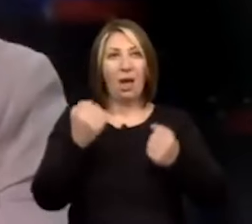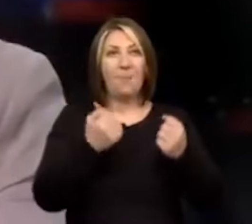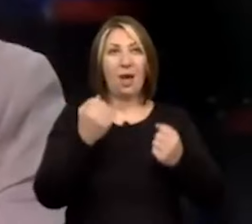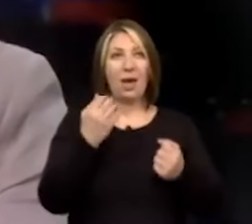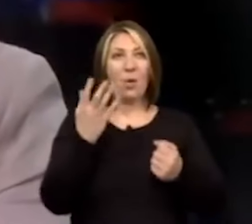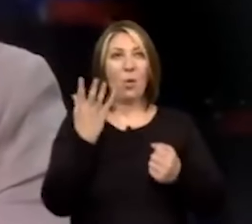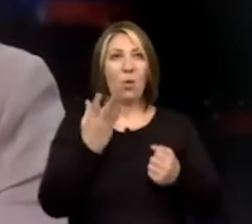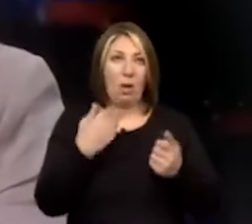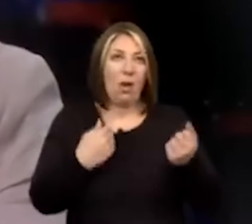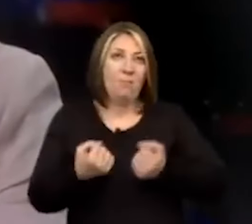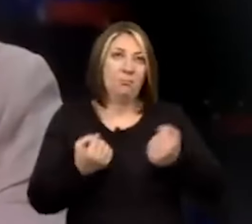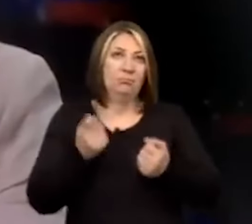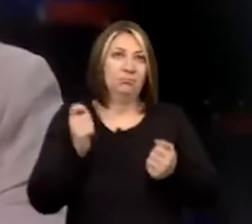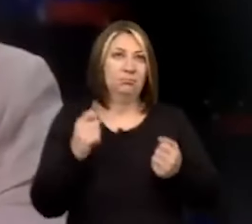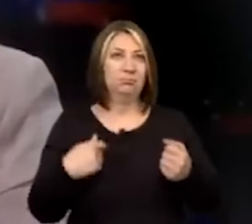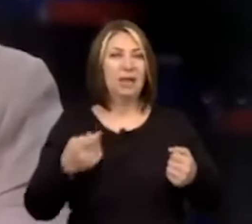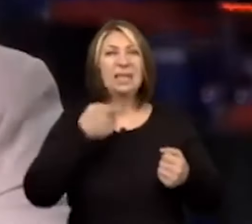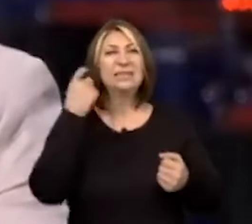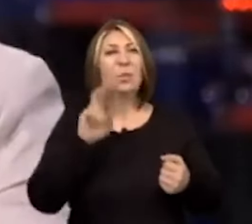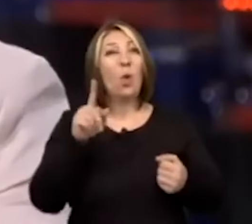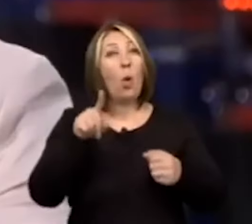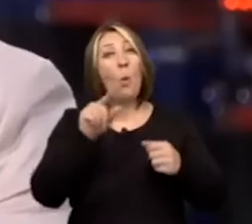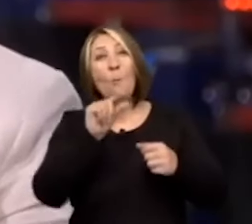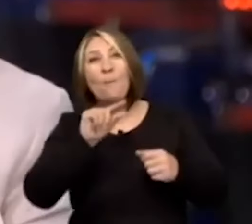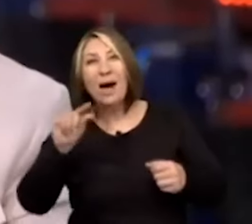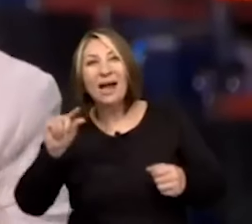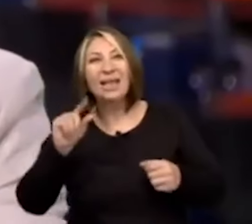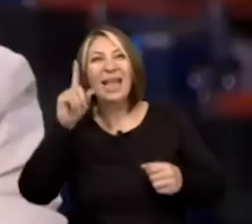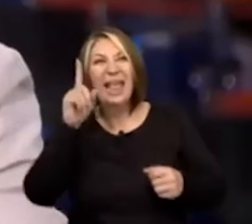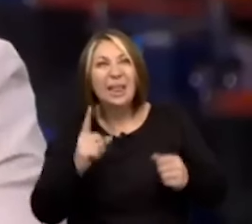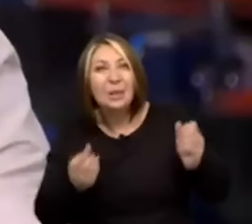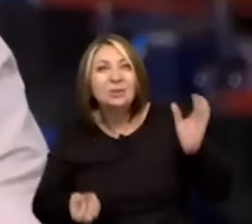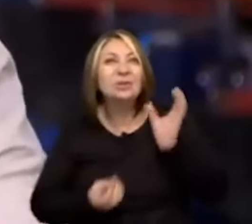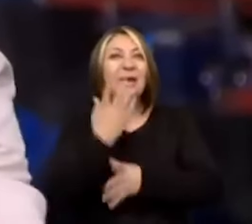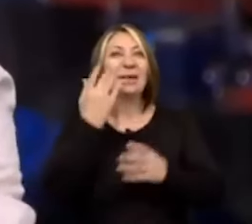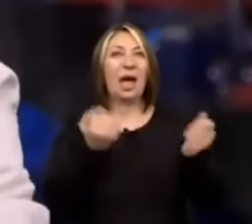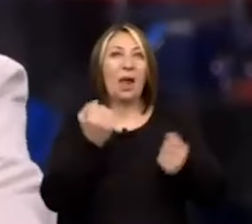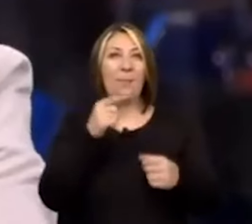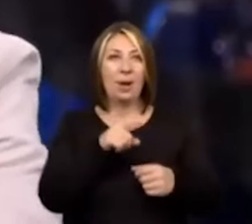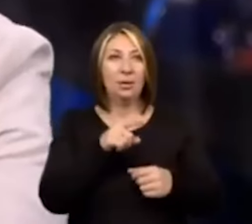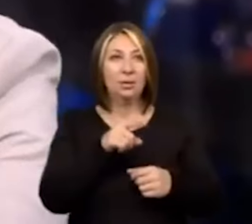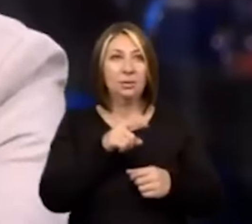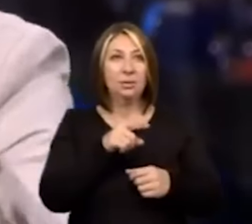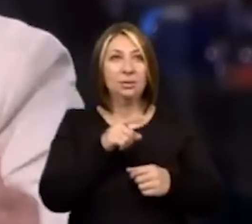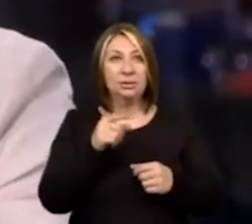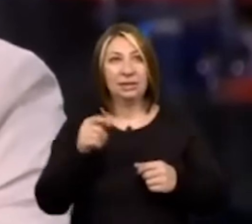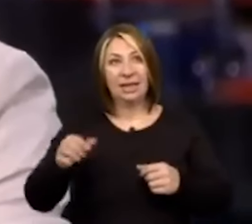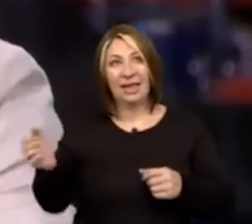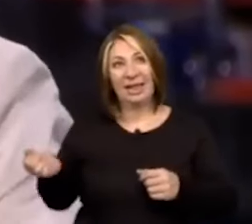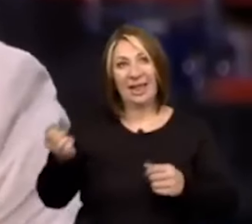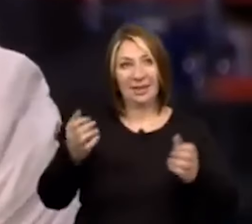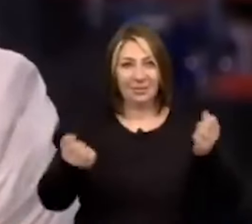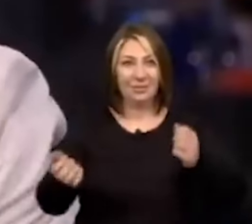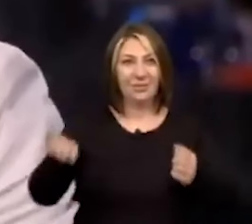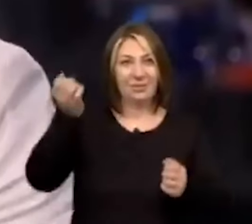kullanmak durumunda kalmıştım. Yani o markanın ilk ürettiği araba, öyle söyleyeyim yani. Böyle yandan vitesi